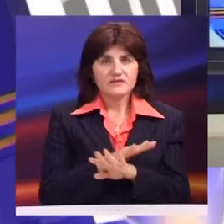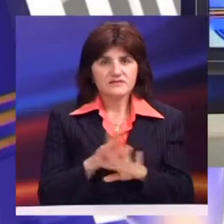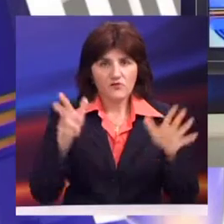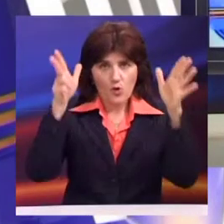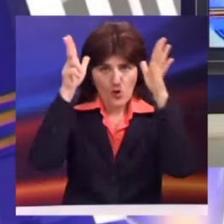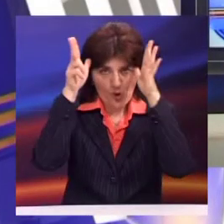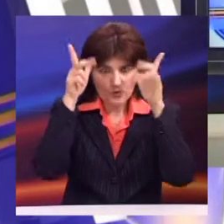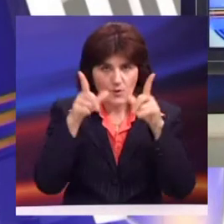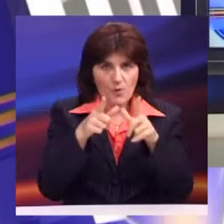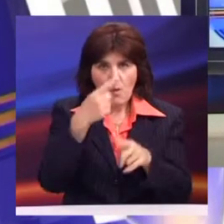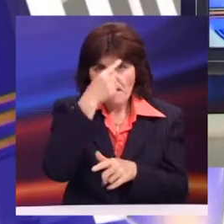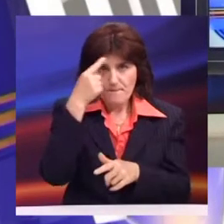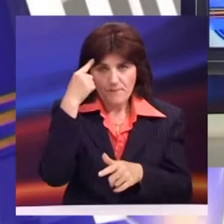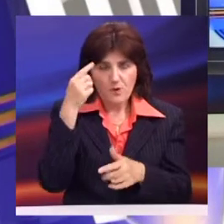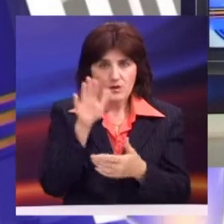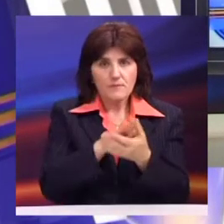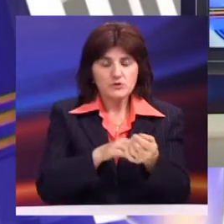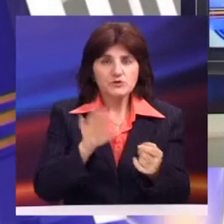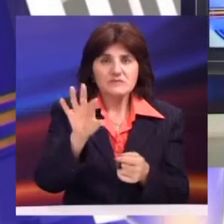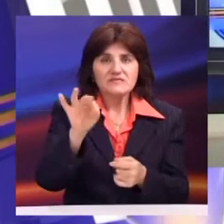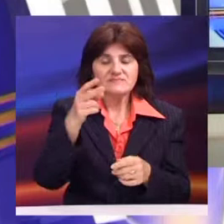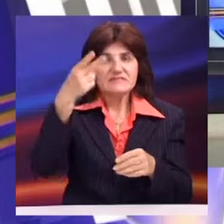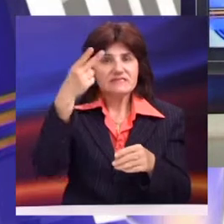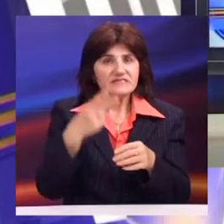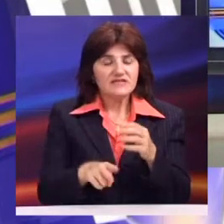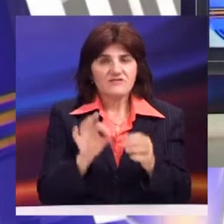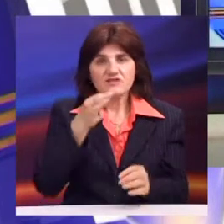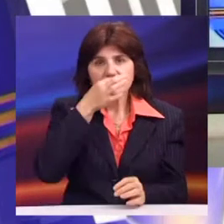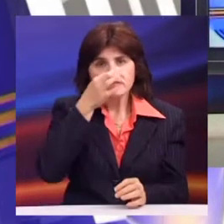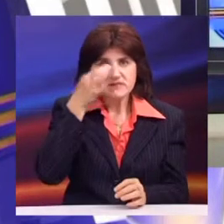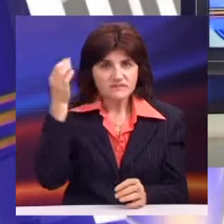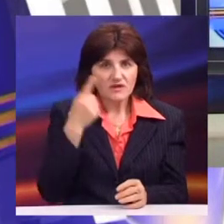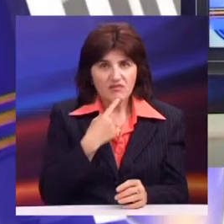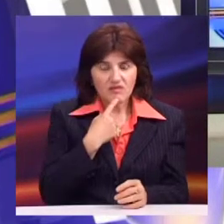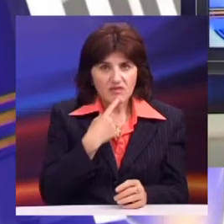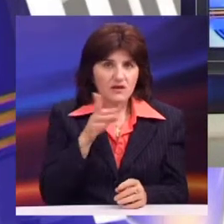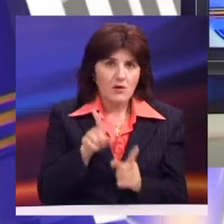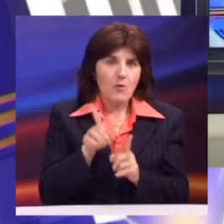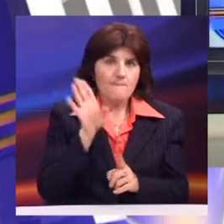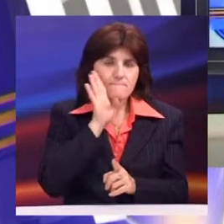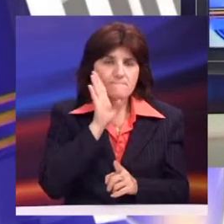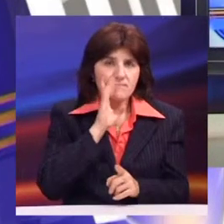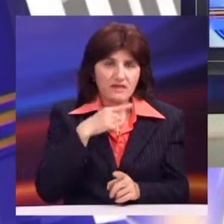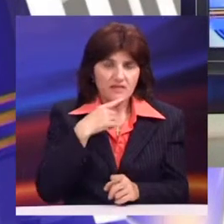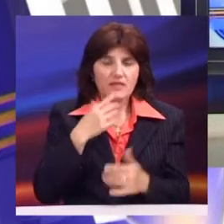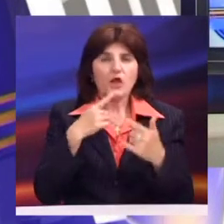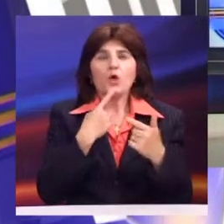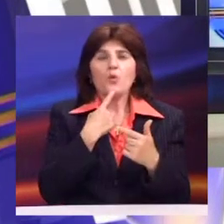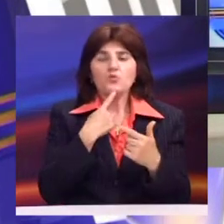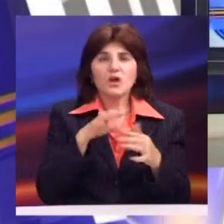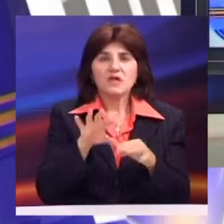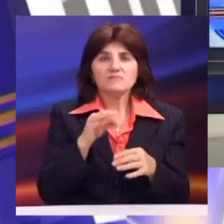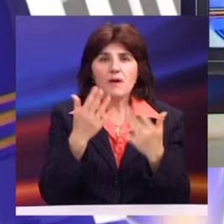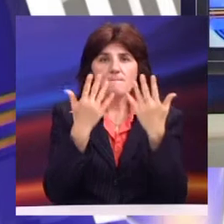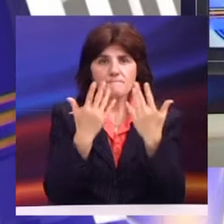Svršeni osmaci u ponedeljak polažu završni ispit iz srpskog, odnosno maternjeg jezika, a u utorak iz